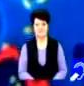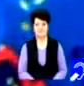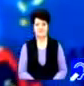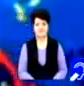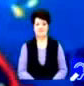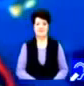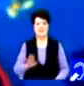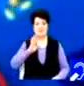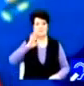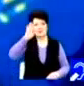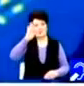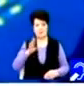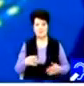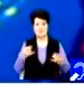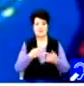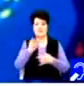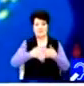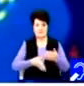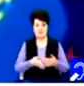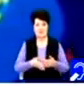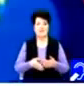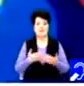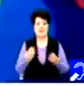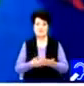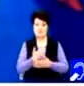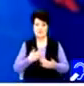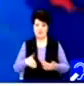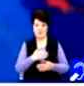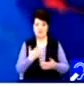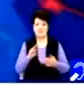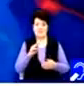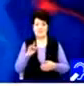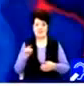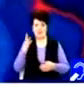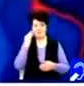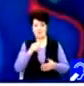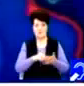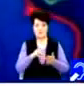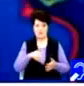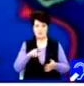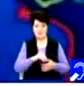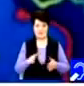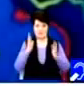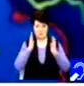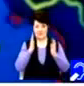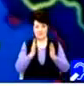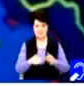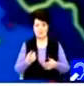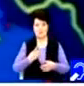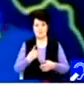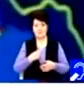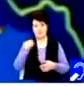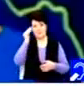frumoasă doamnelor domnilor telejurnalul a ajuns la final știrile noastre le găsiți pe TVR Moldova MD sau pe pagina noastră de Facebook unde